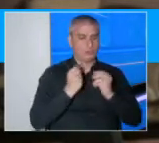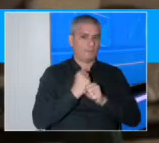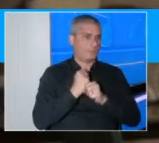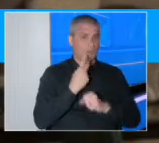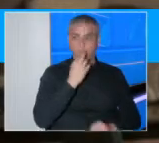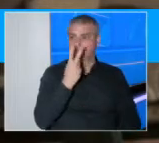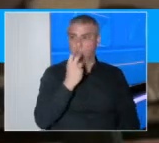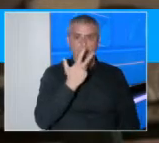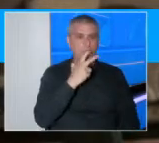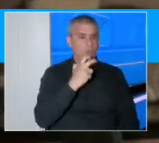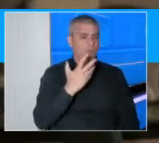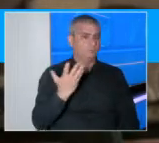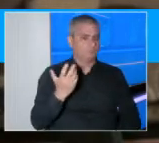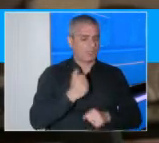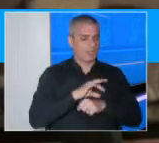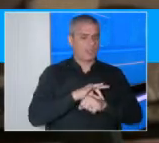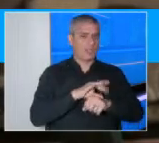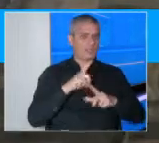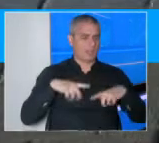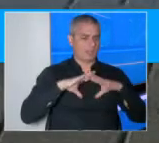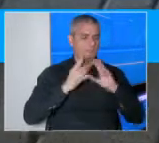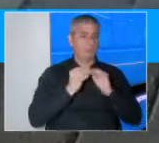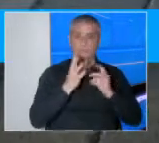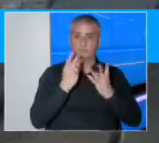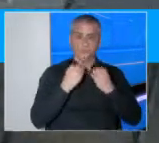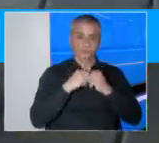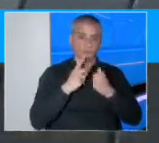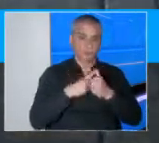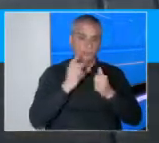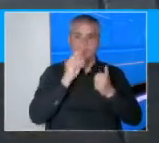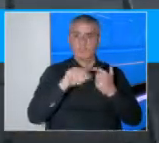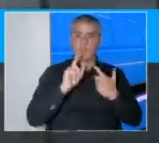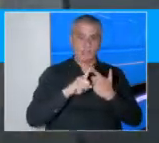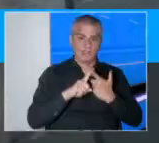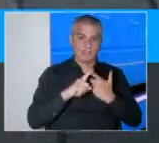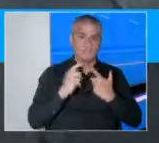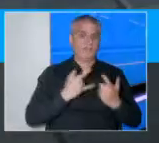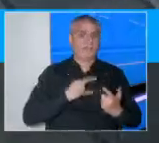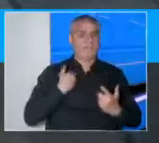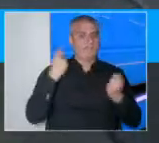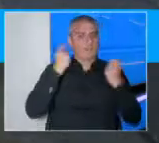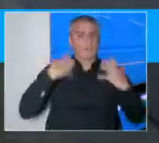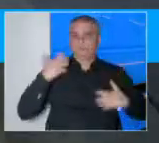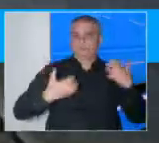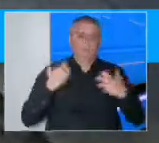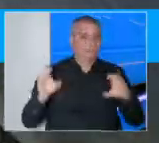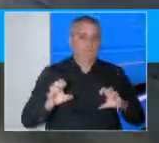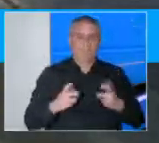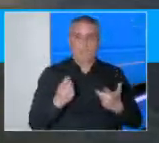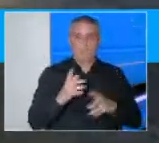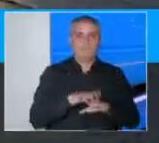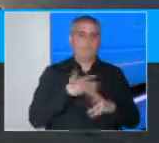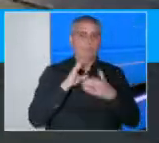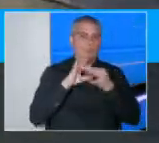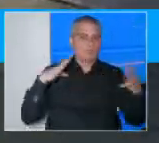בגיל 20 או 30, לנהל חיים שלמים עם משפחה ועם ילדים, ולחוות התקפי זעם ותחושות